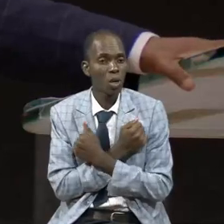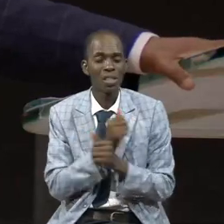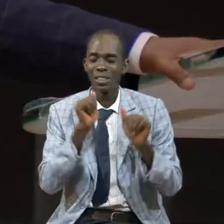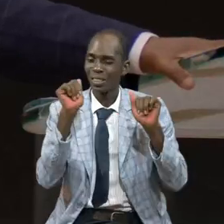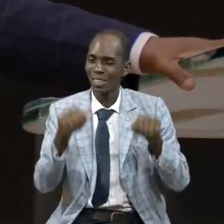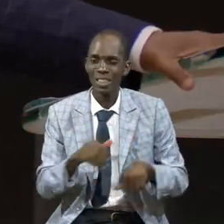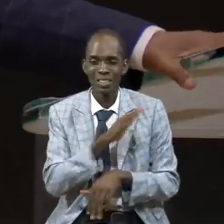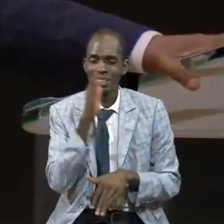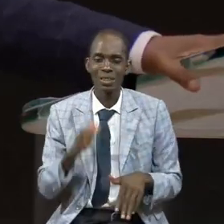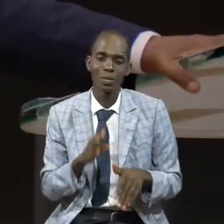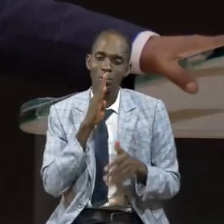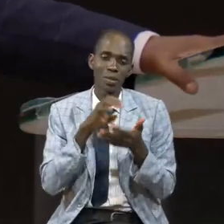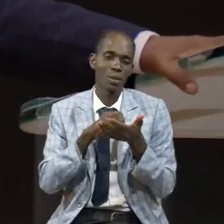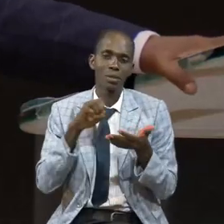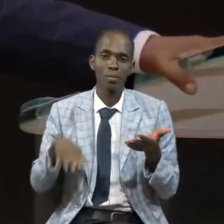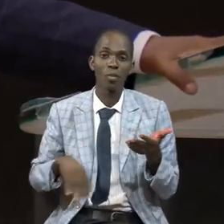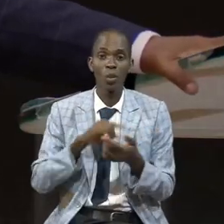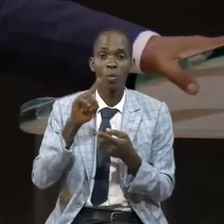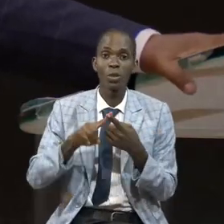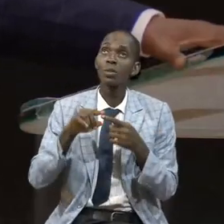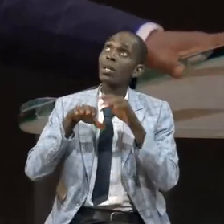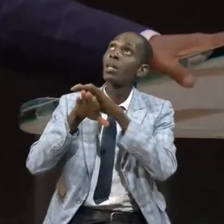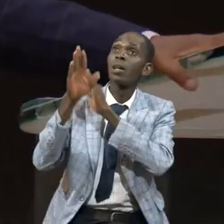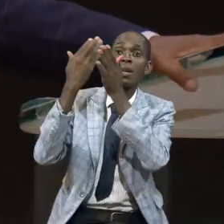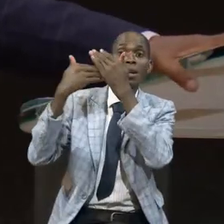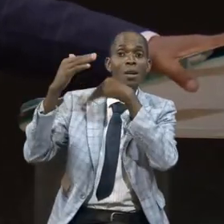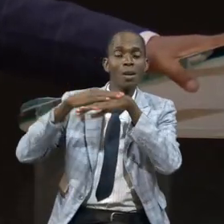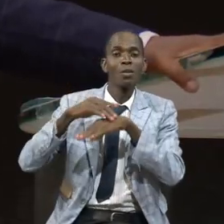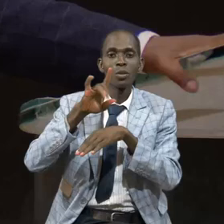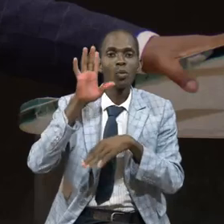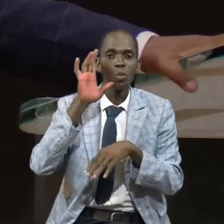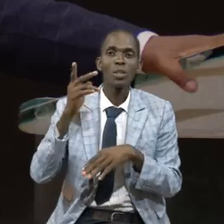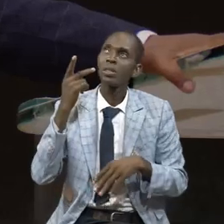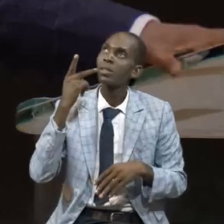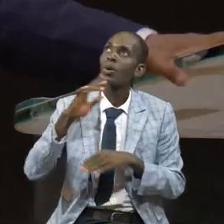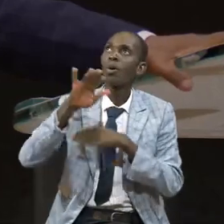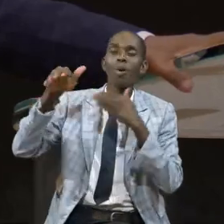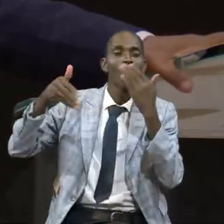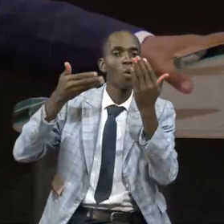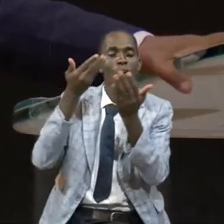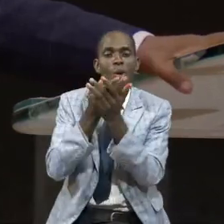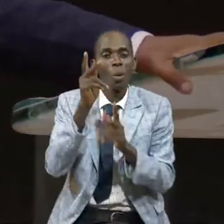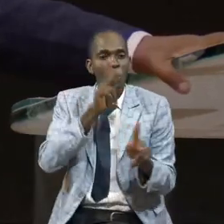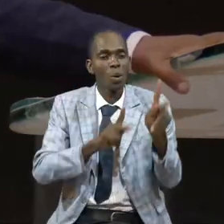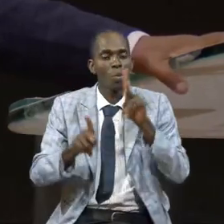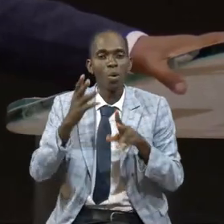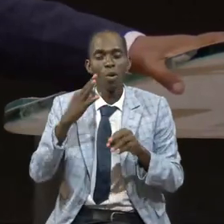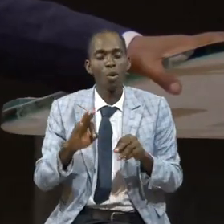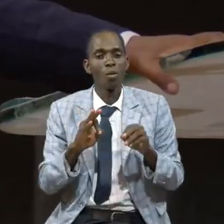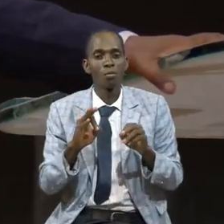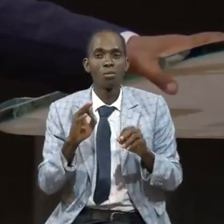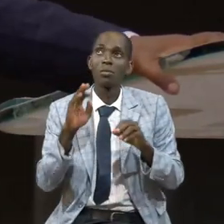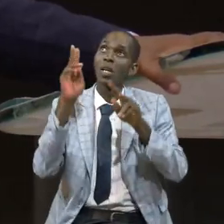être abolie. Et arrivez au ciel, vous allez toujours aimer tous les habitants du ciel. L'amour